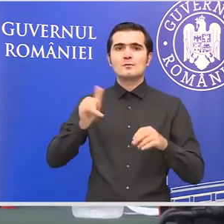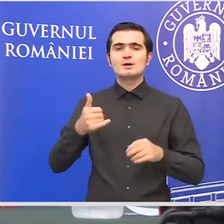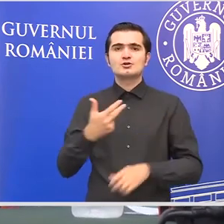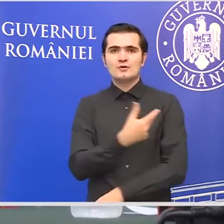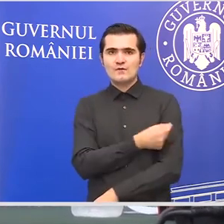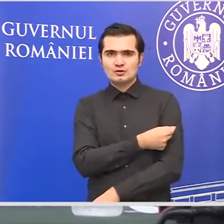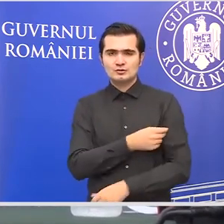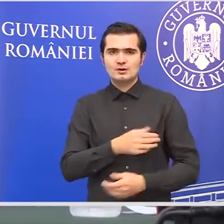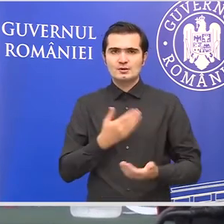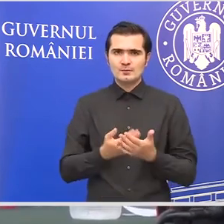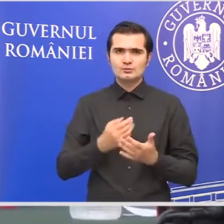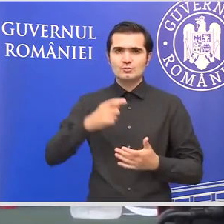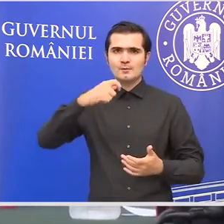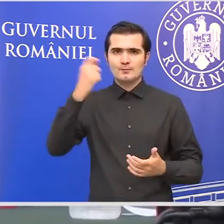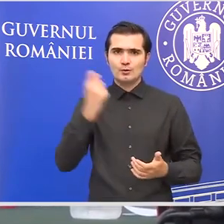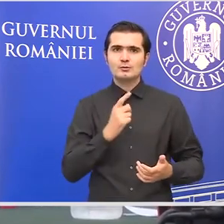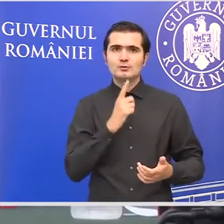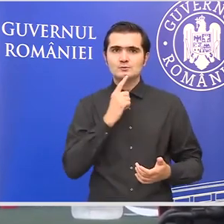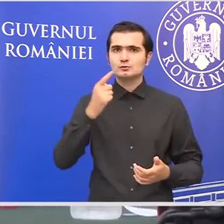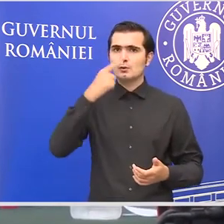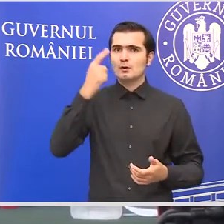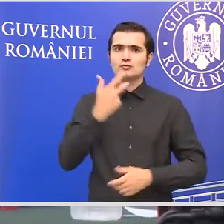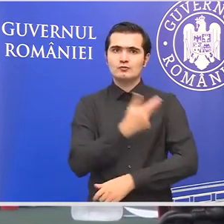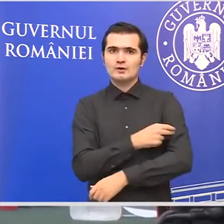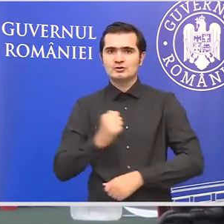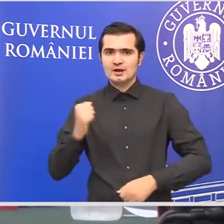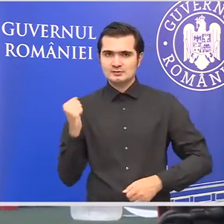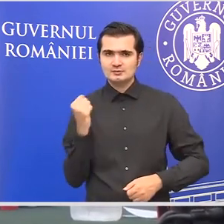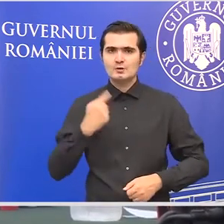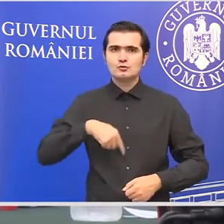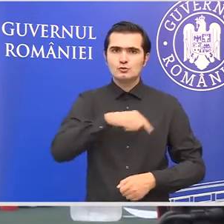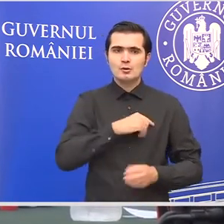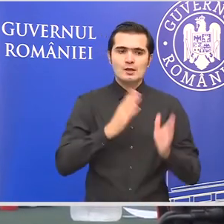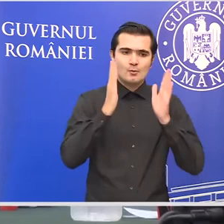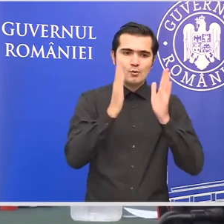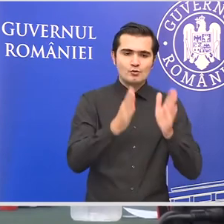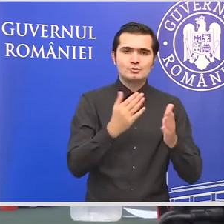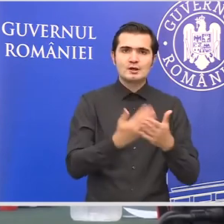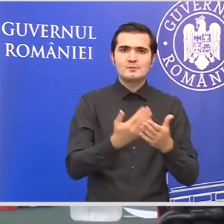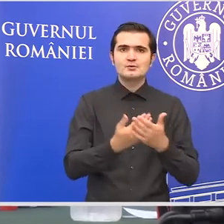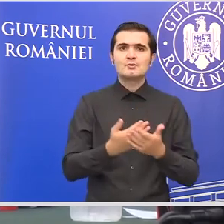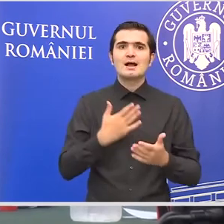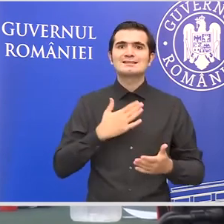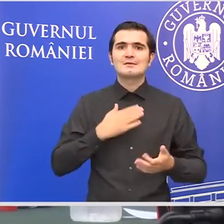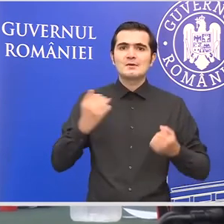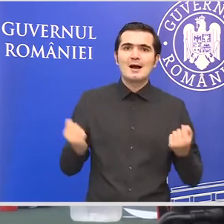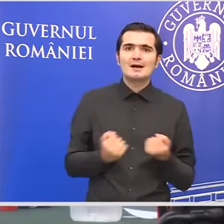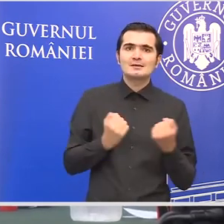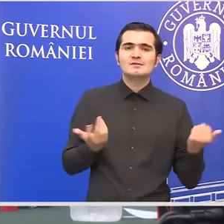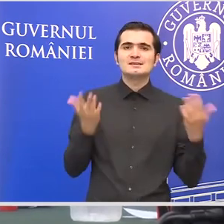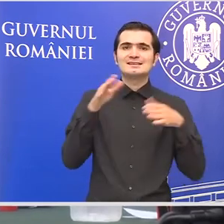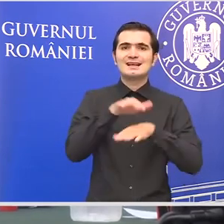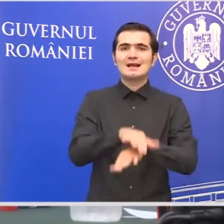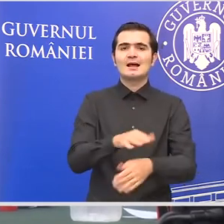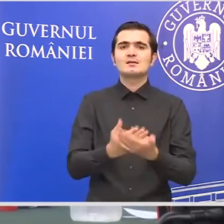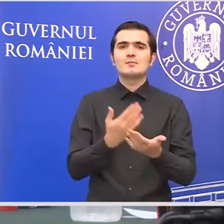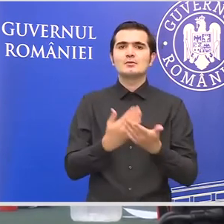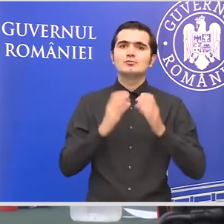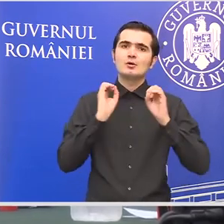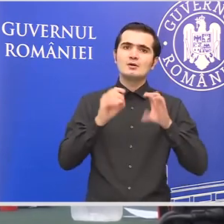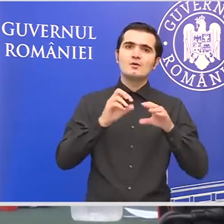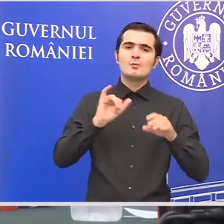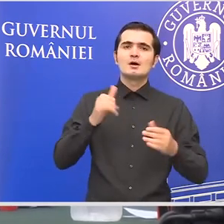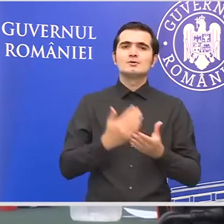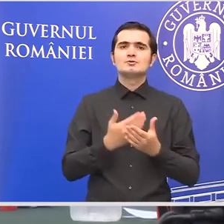Practic, în cadrul proiectului Orașul Vaccinează Satul, ce ne-am concentrat foarte mult este să existe activitățile integrate de informare